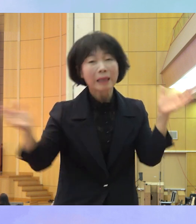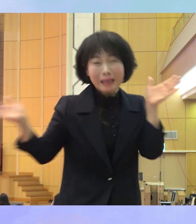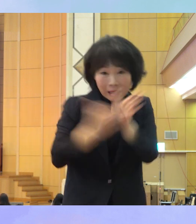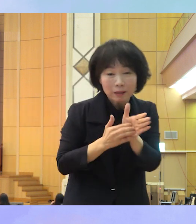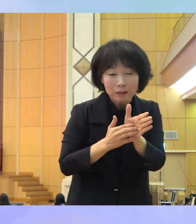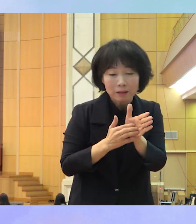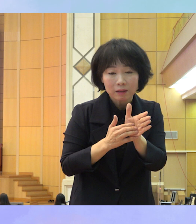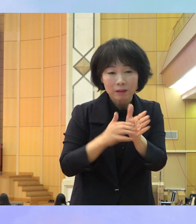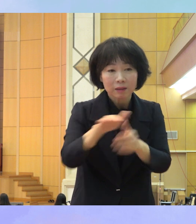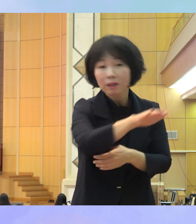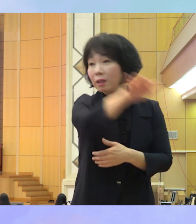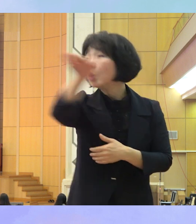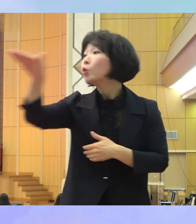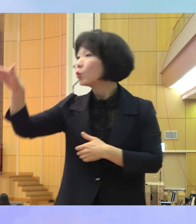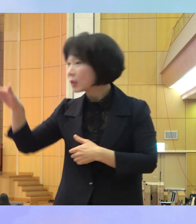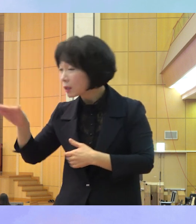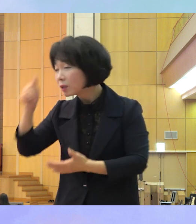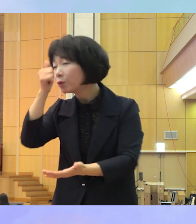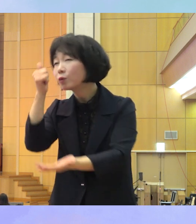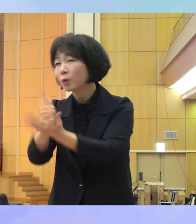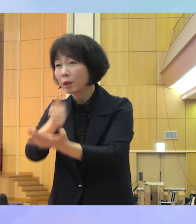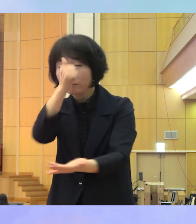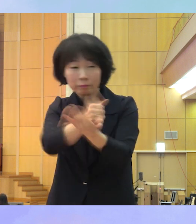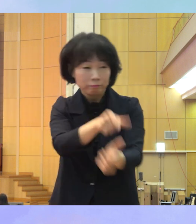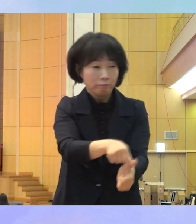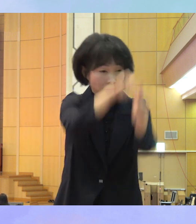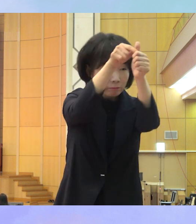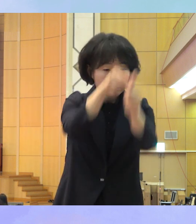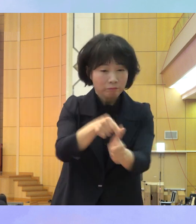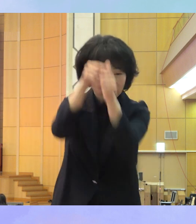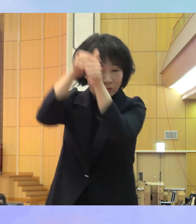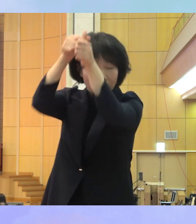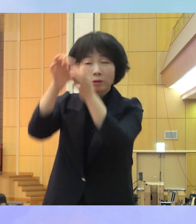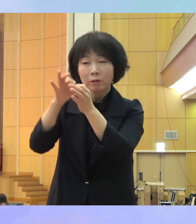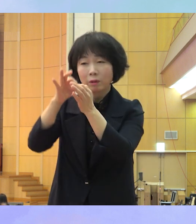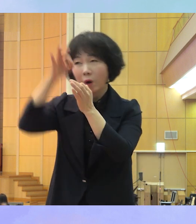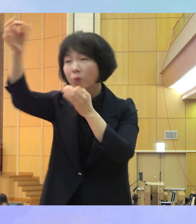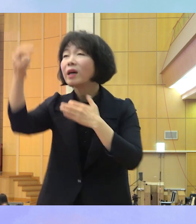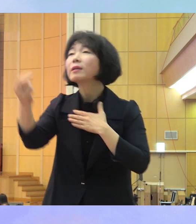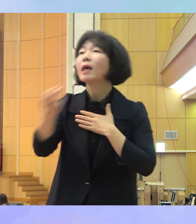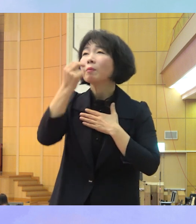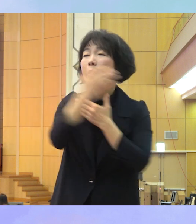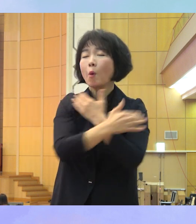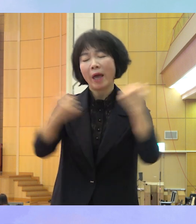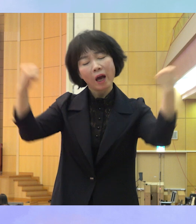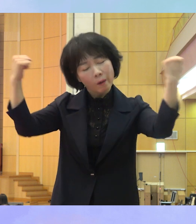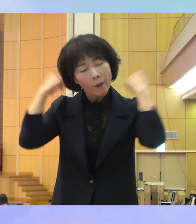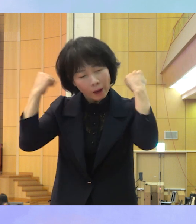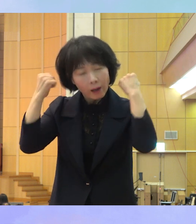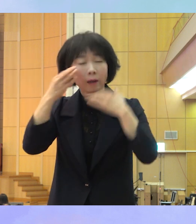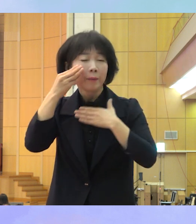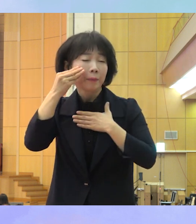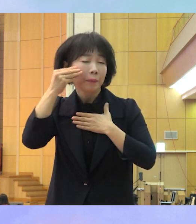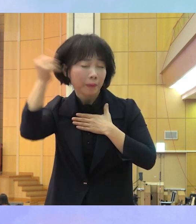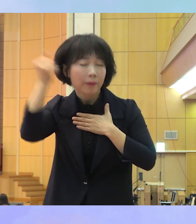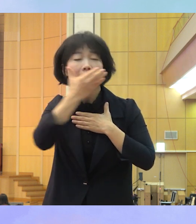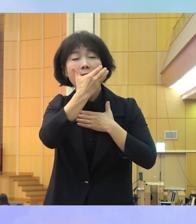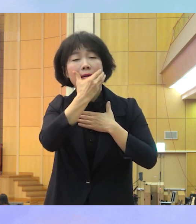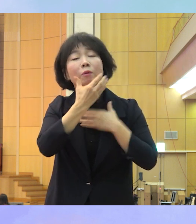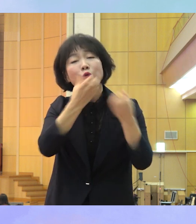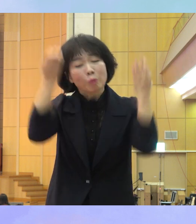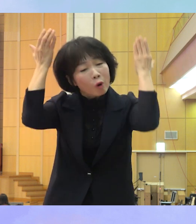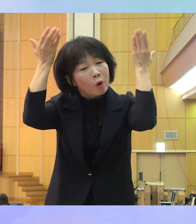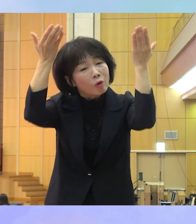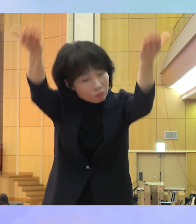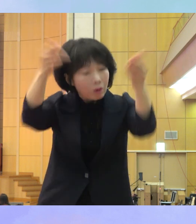주면서까지 우리를 죄에서 구원하시고 영원한 생명과 건강과 그리고 아버지